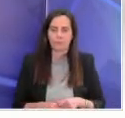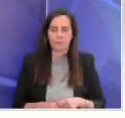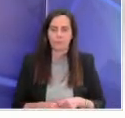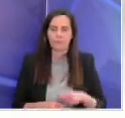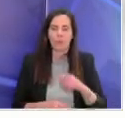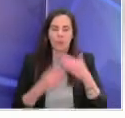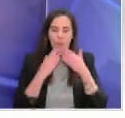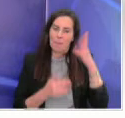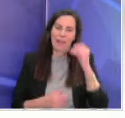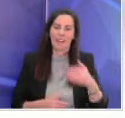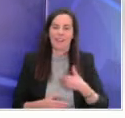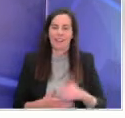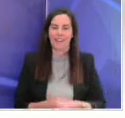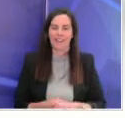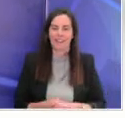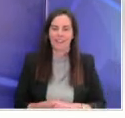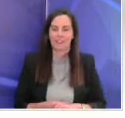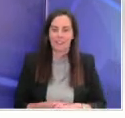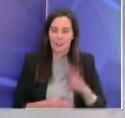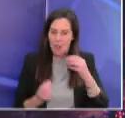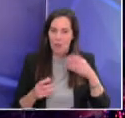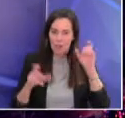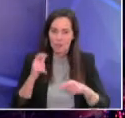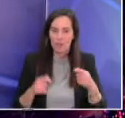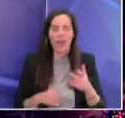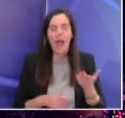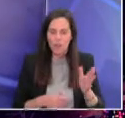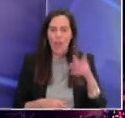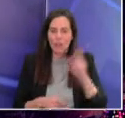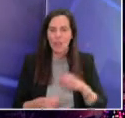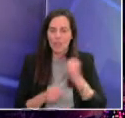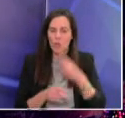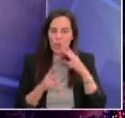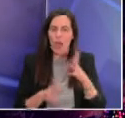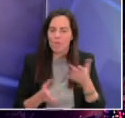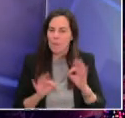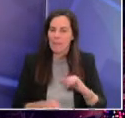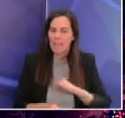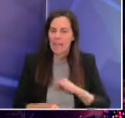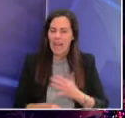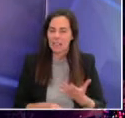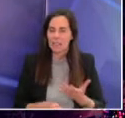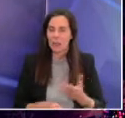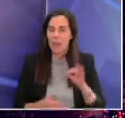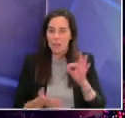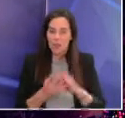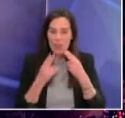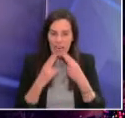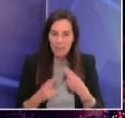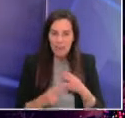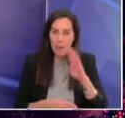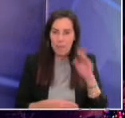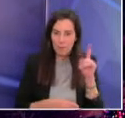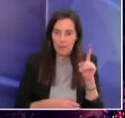על תשובתך, בכיף שלי. אוקיי? אנשים, מלא אנשים שיתפו. אז אוקיי, אז אנשים עשו את הצחוקים, אבל מה הם בעצם לא יודעים? ברגע שאתה הגבת, אז